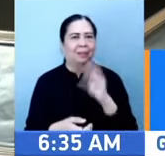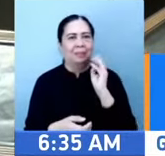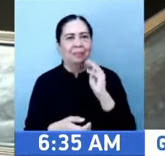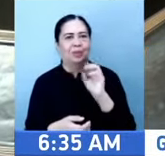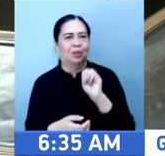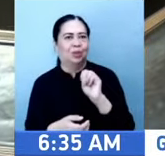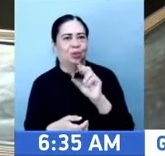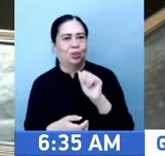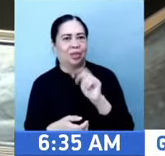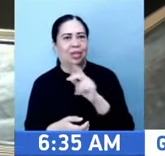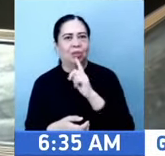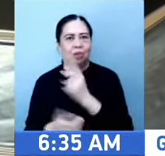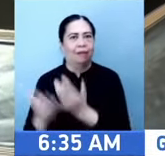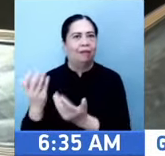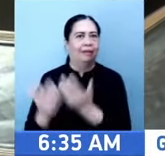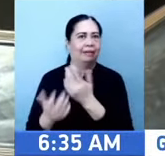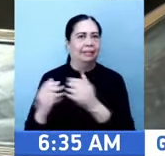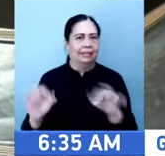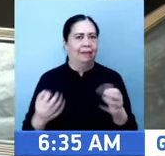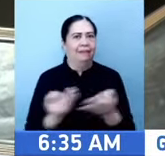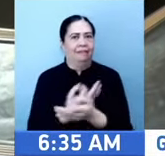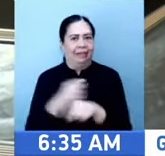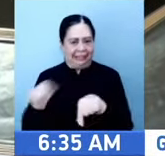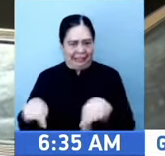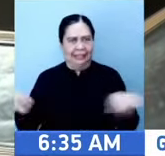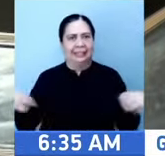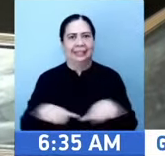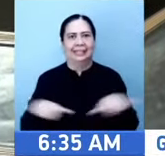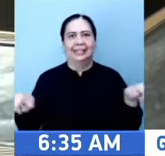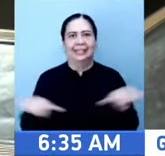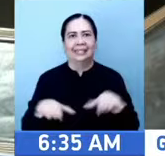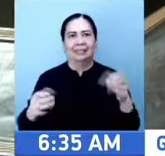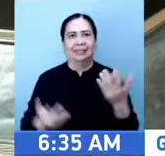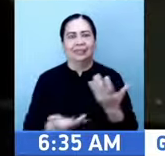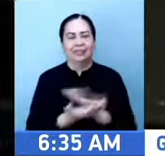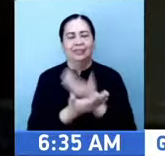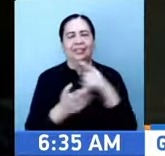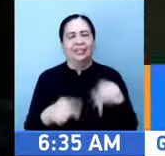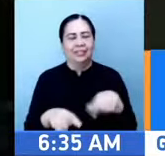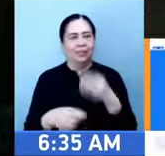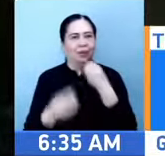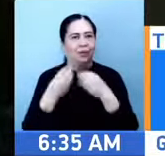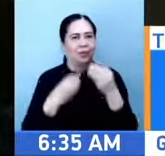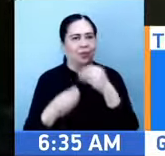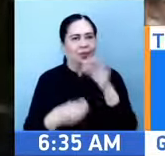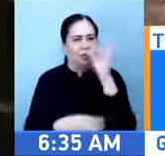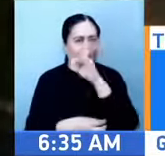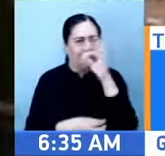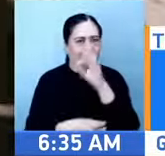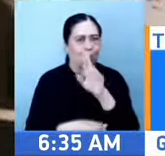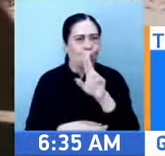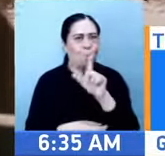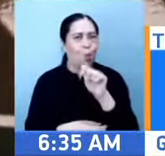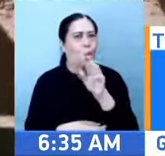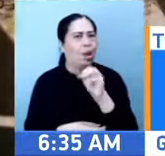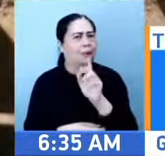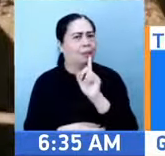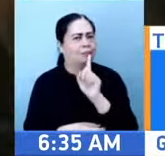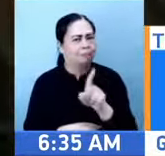dyan. Sing sariwa at sing init. Noong mga Pinoy ulam nga, ma'am, na sinabi nyo, na talaga namang sing init ng panahon